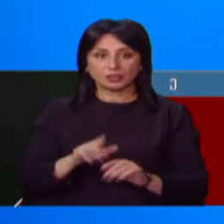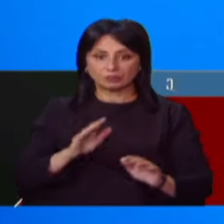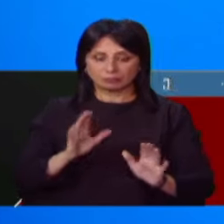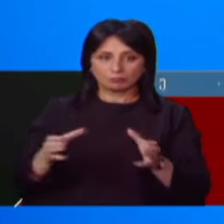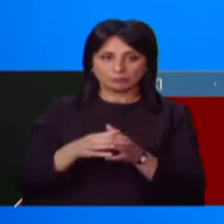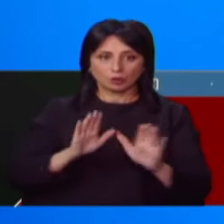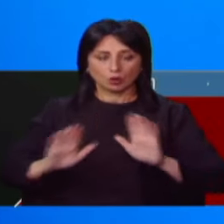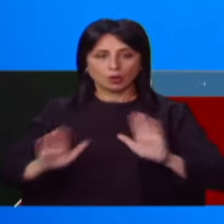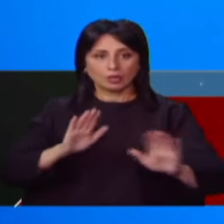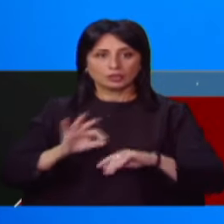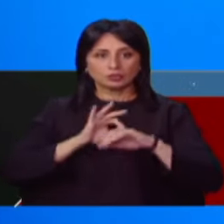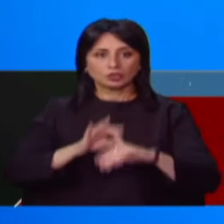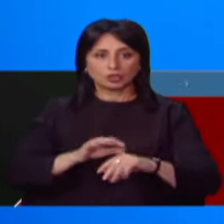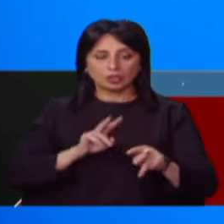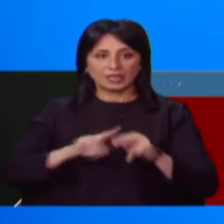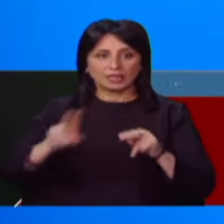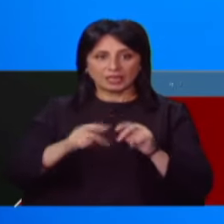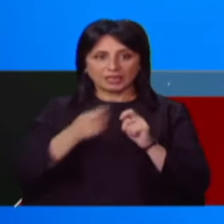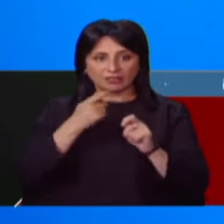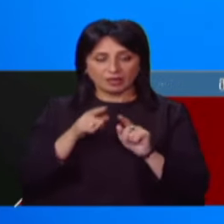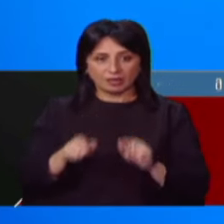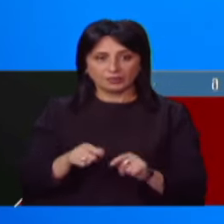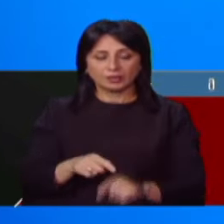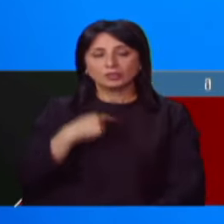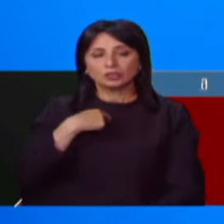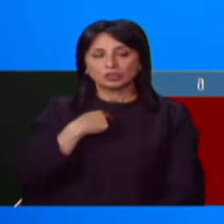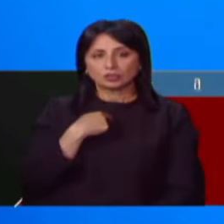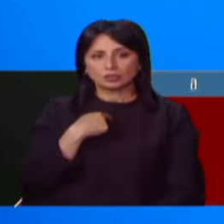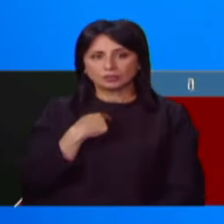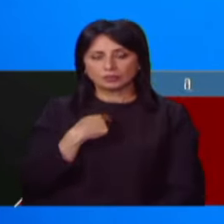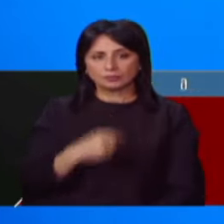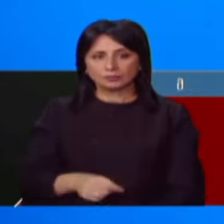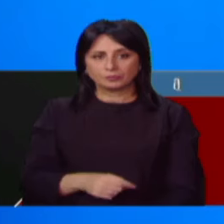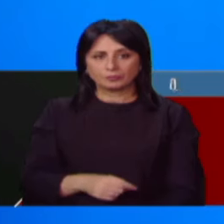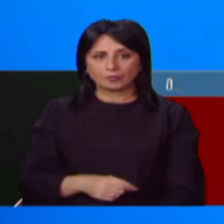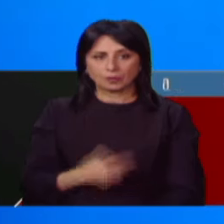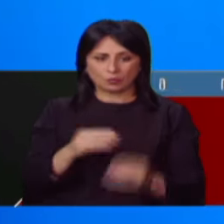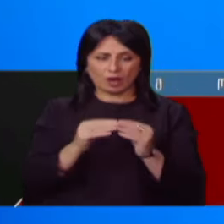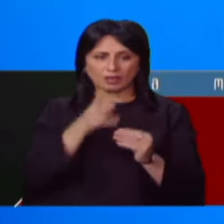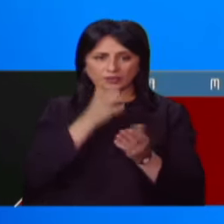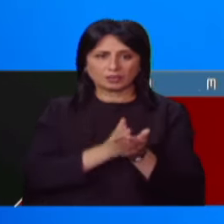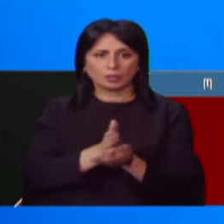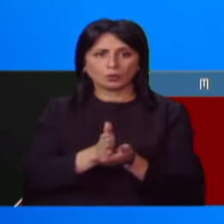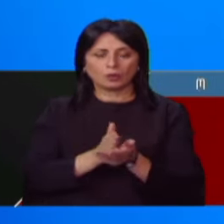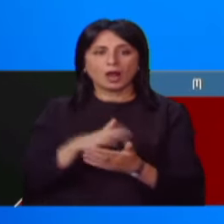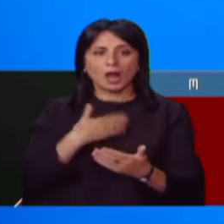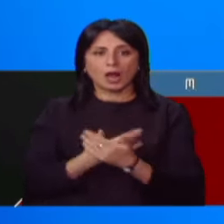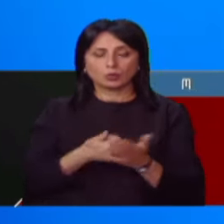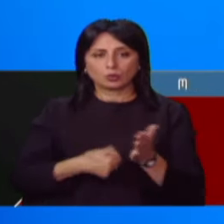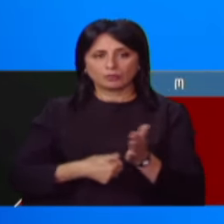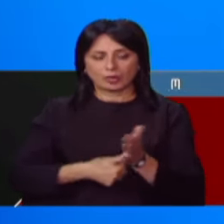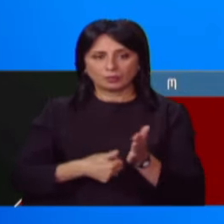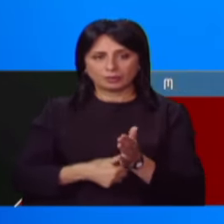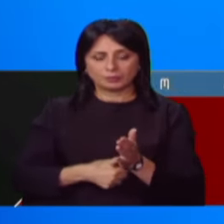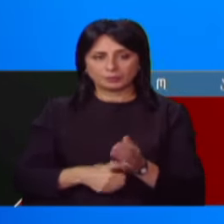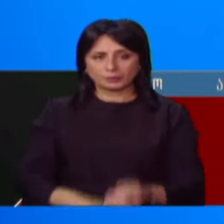ორგანიზებულად ჩატარდეს რთველი. მოგეხსენებათ, რომ ჩვენ 10 წელზე მეტია, რაც აქტიურად ვეხმარებით